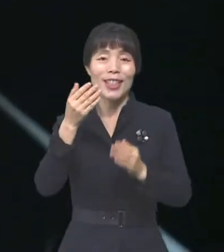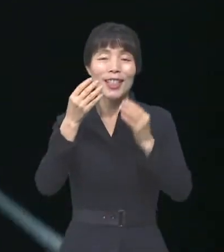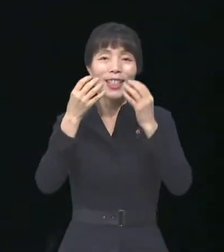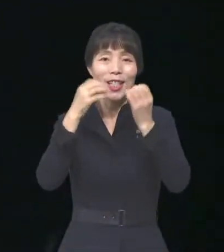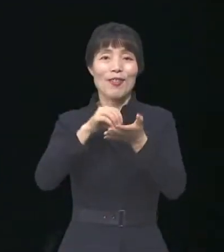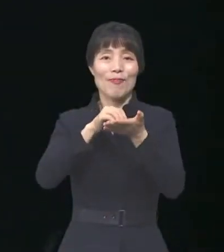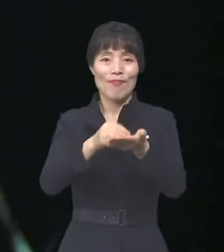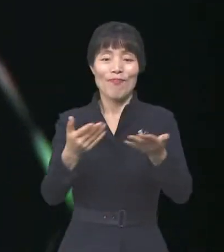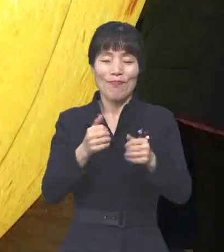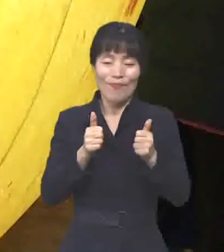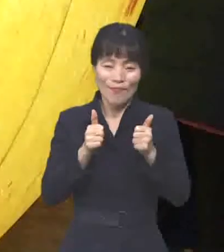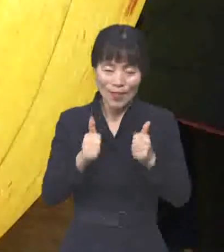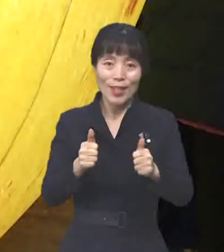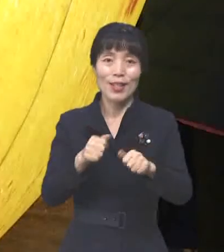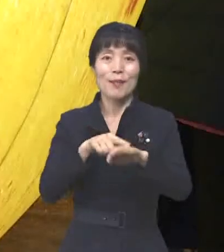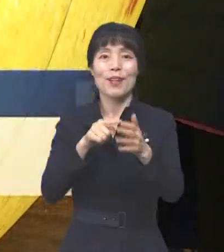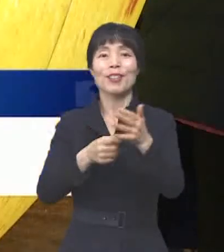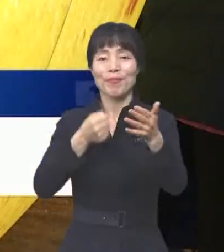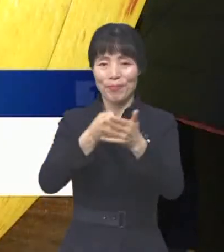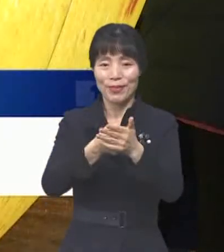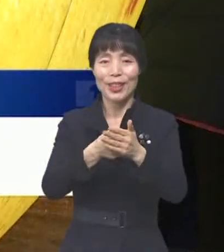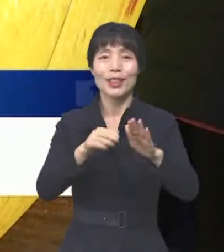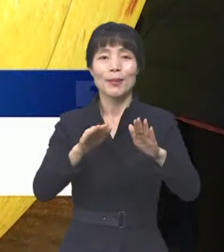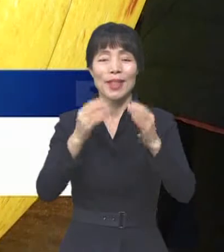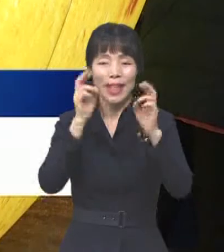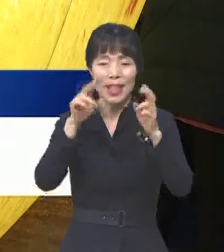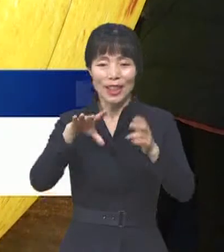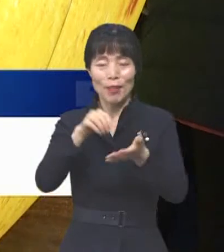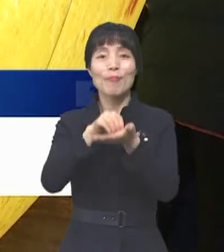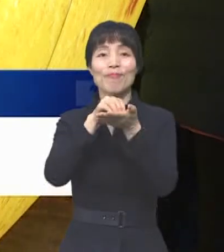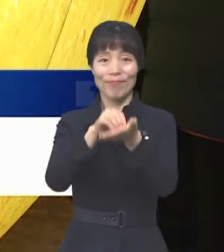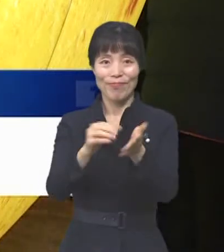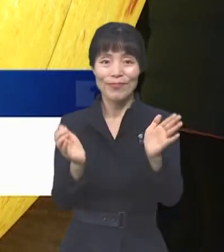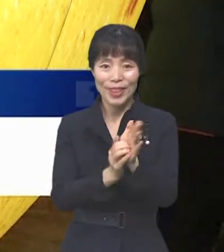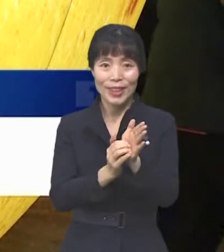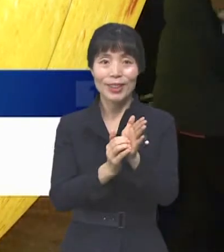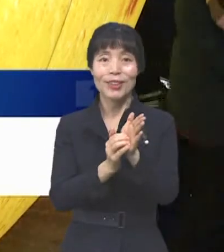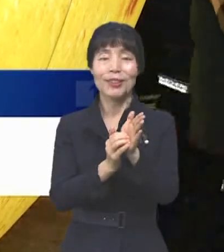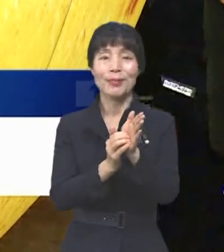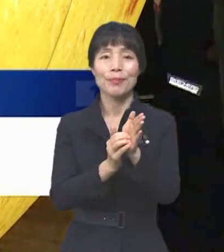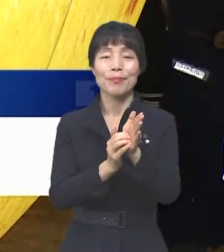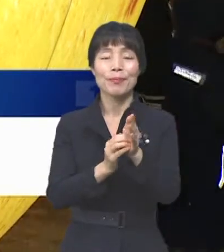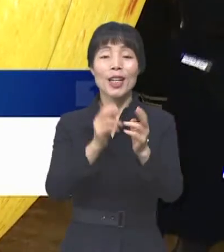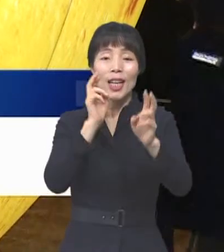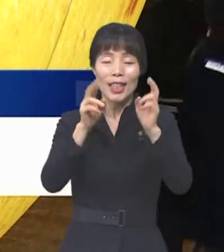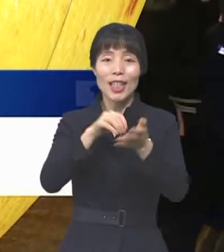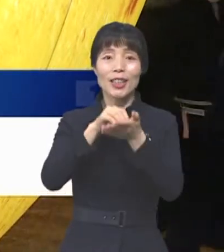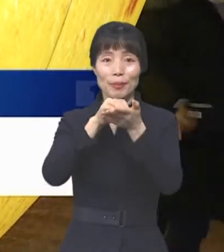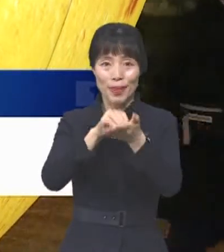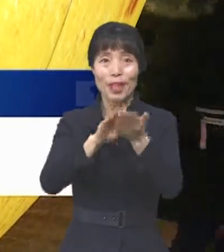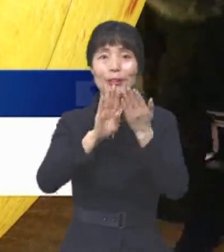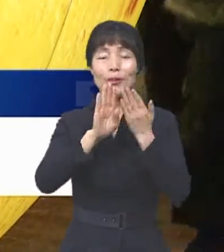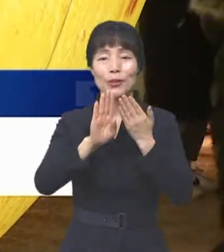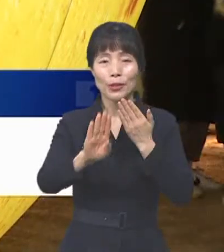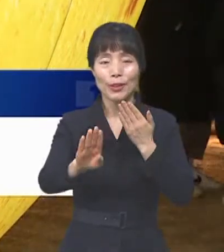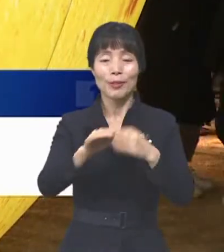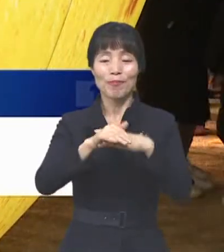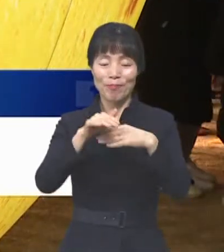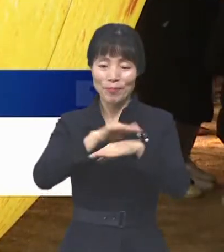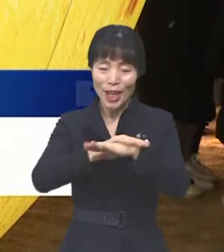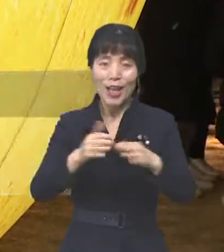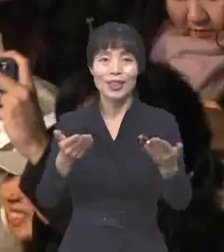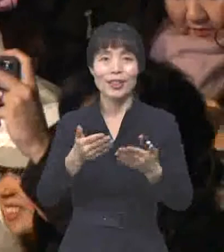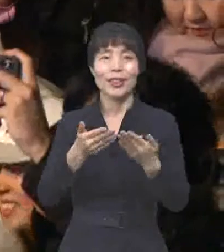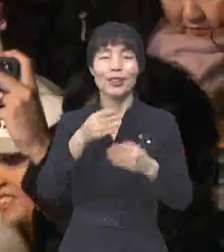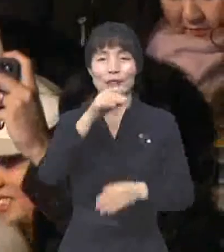되겠노라 다짐합니다. 제가 이번에 회사에 처음 들어가게 됐는데 이제 회사 들어가가지고 잘 했으면